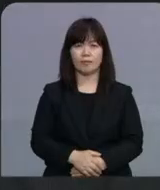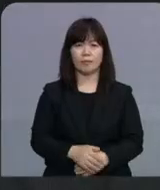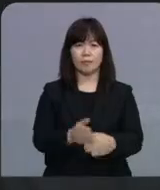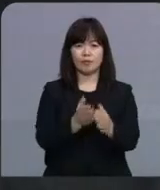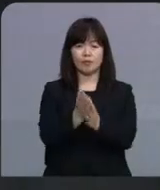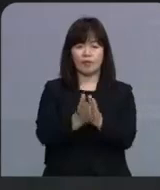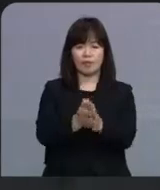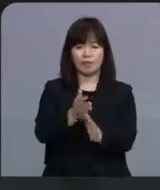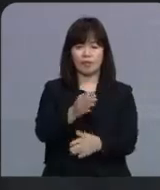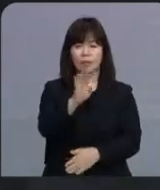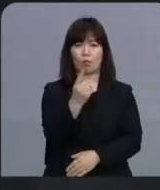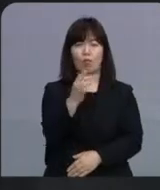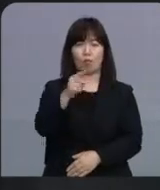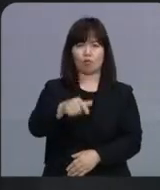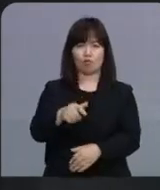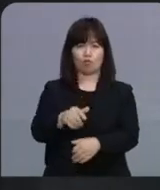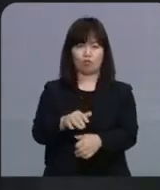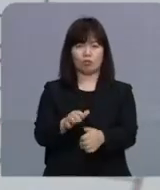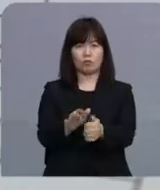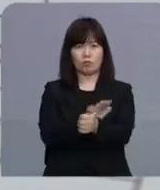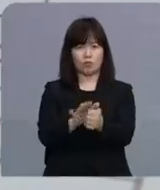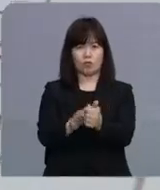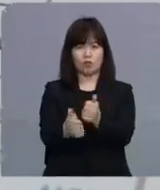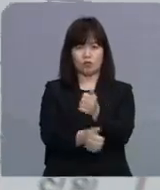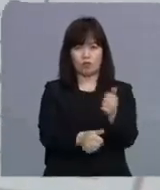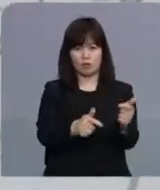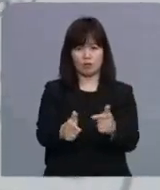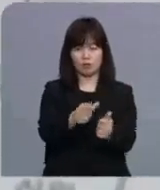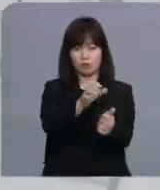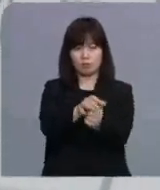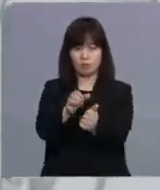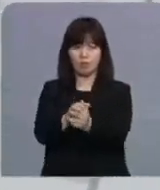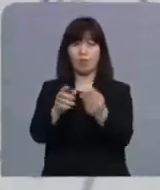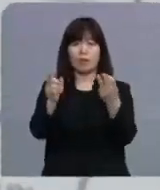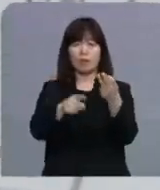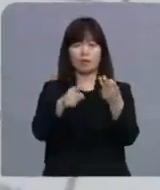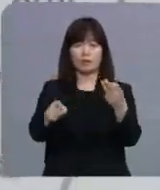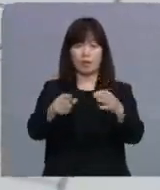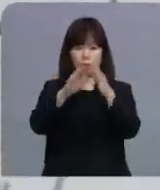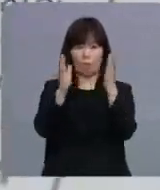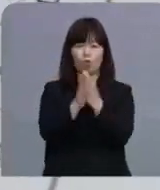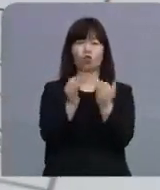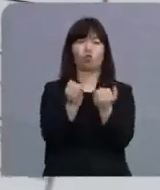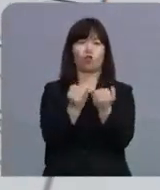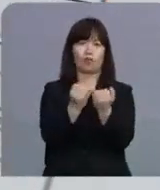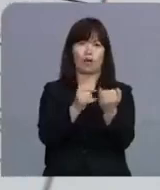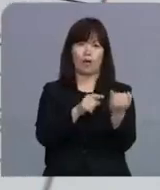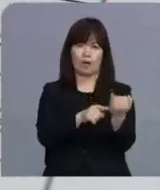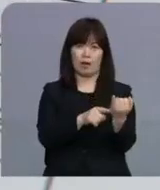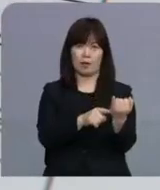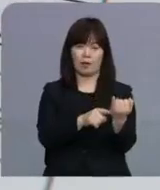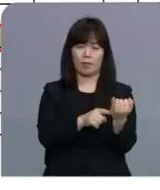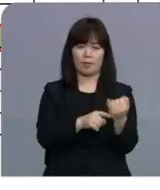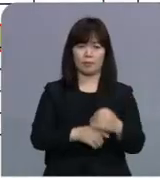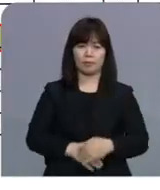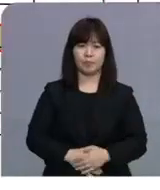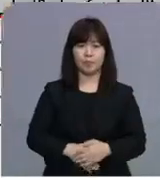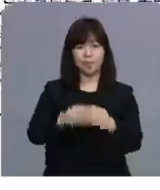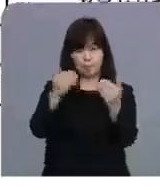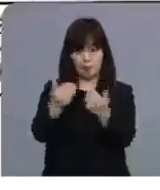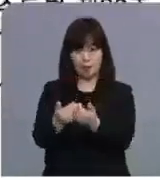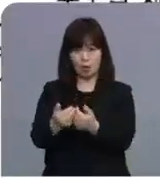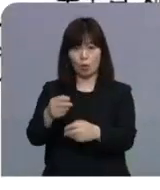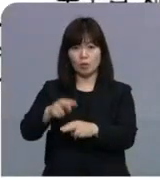군산시 보육정책 위원회 명단 입니다 위촉직 위원 13명 모두 여성입니다 반대로